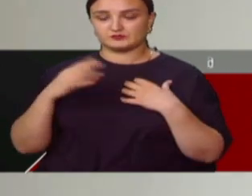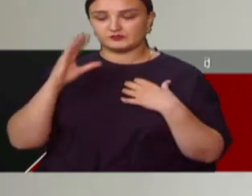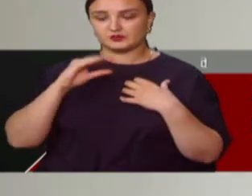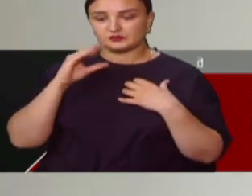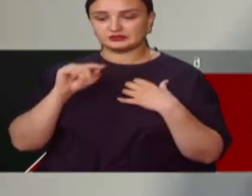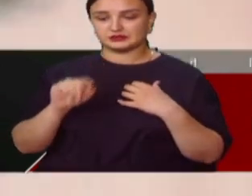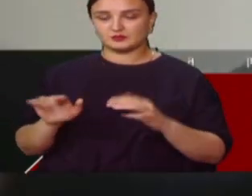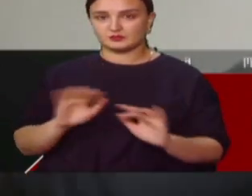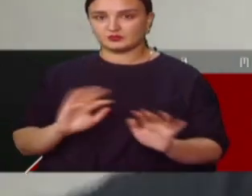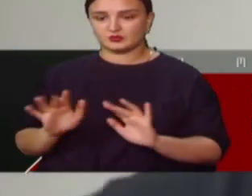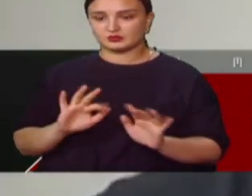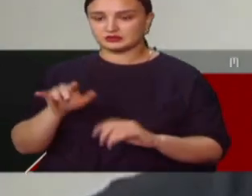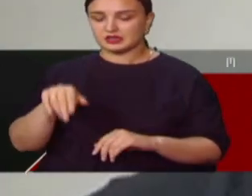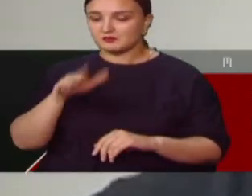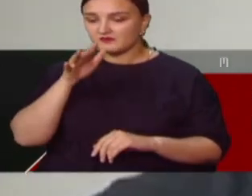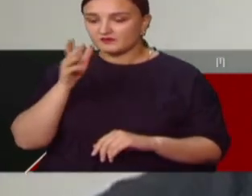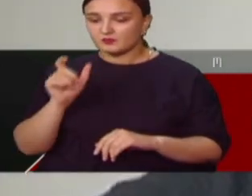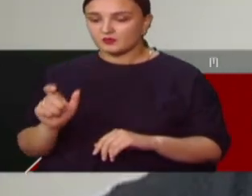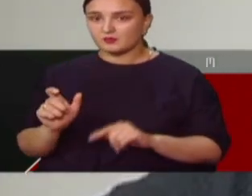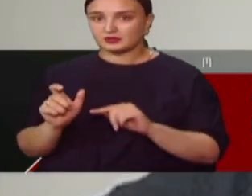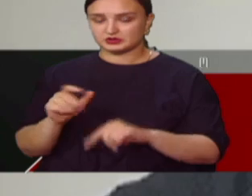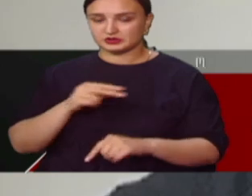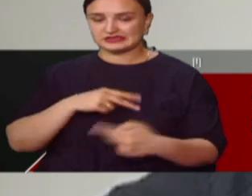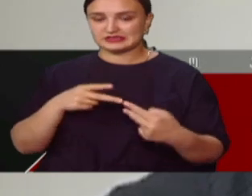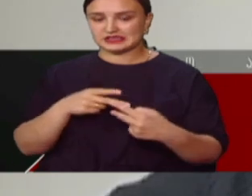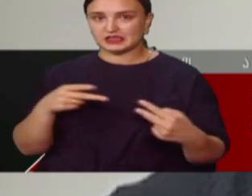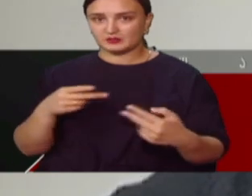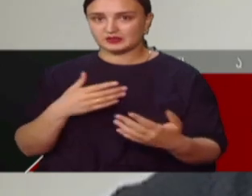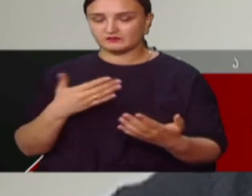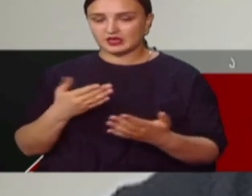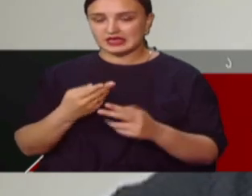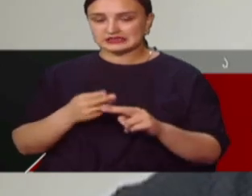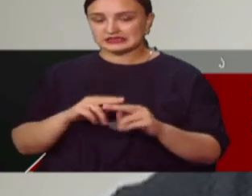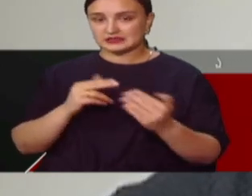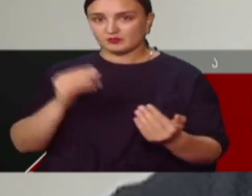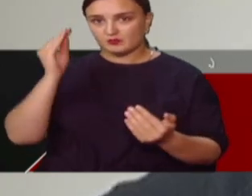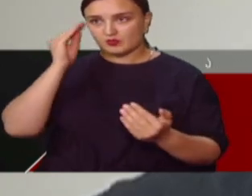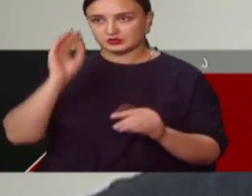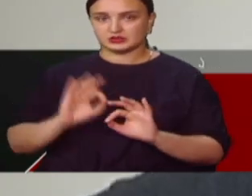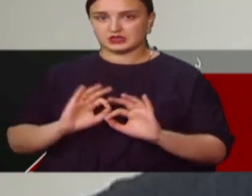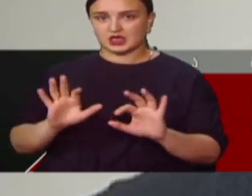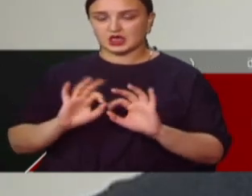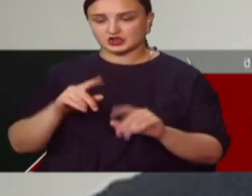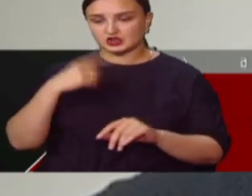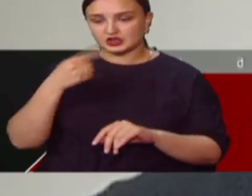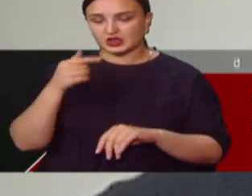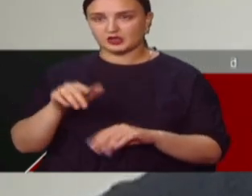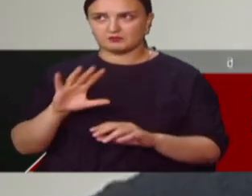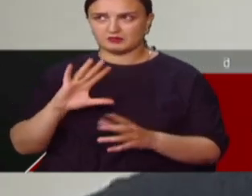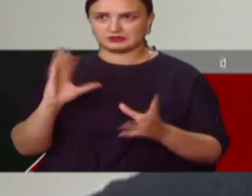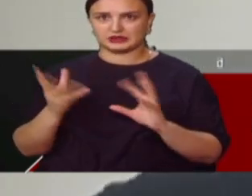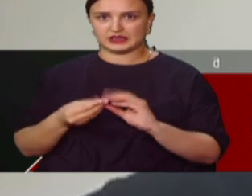ამ პროცესში და ამ მომენტში ხდება სტრატეგიული პარტნიორების მხრიდან ისეთი პოზიციების გაშღერება, რომელიც